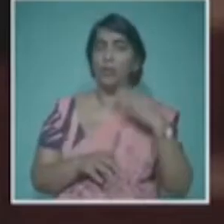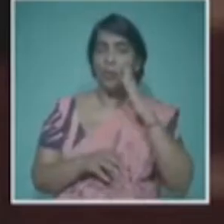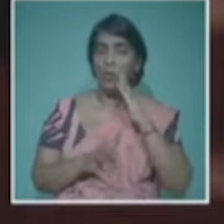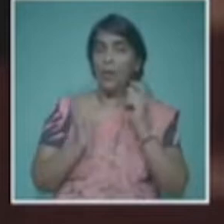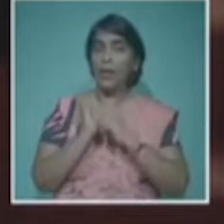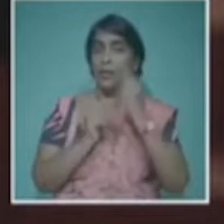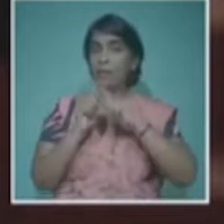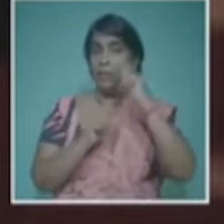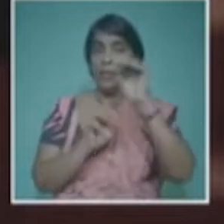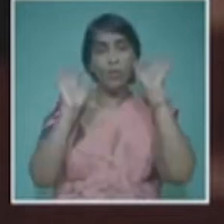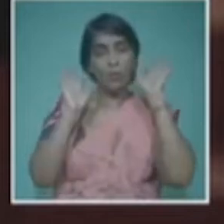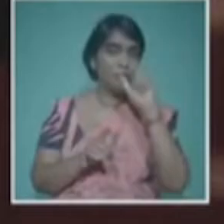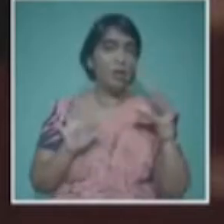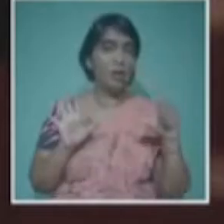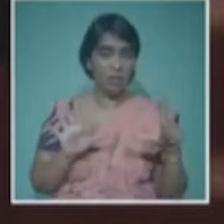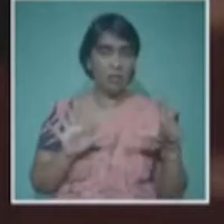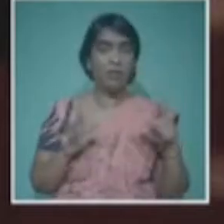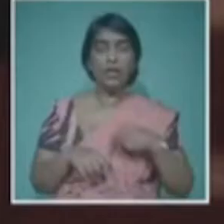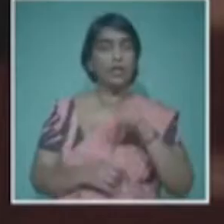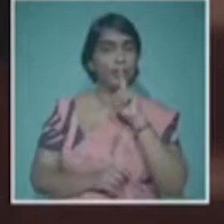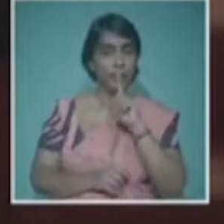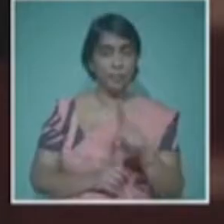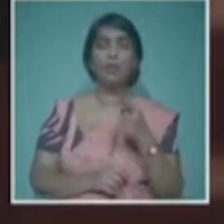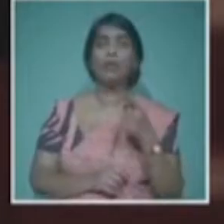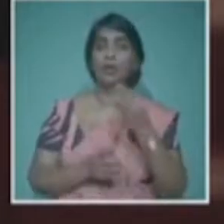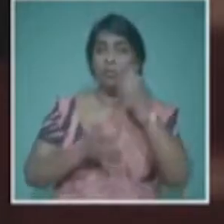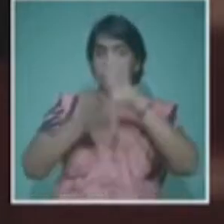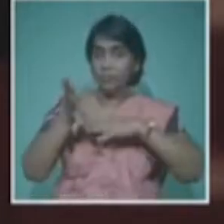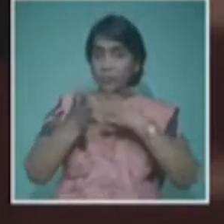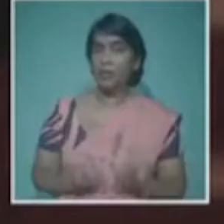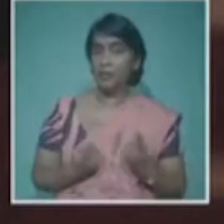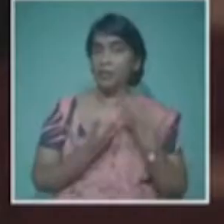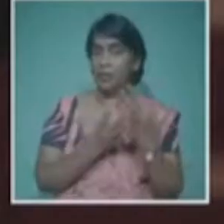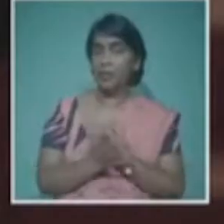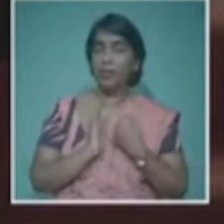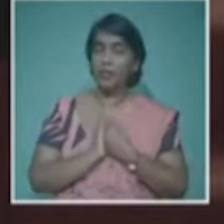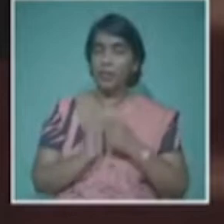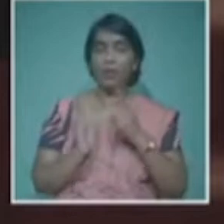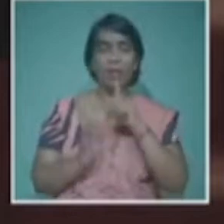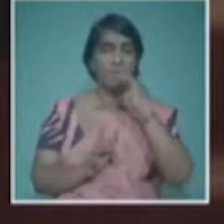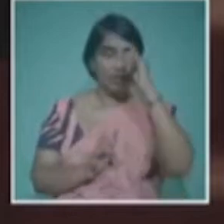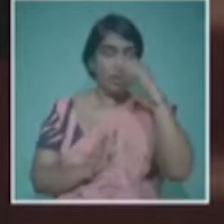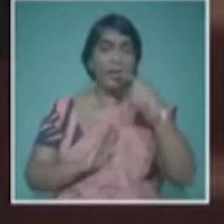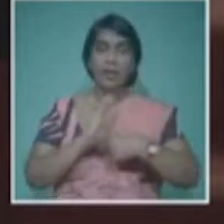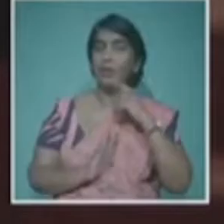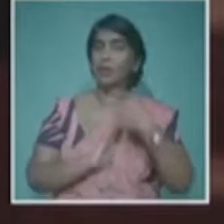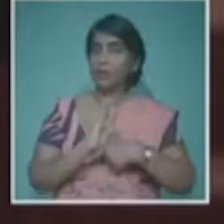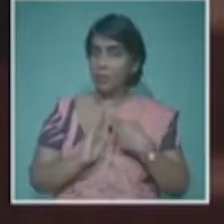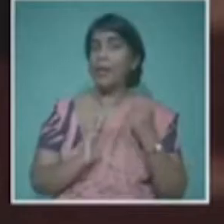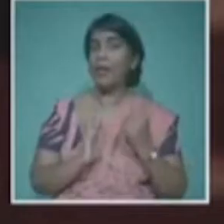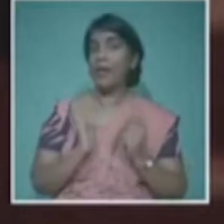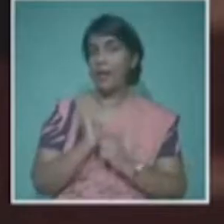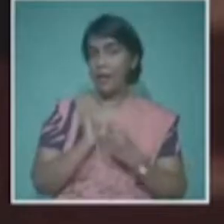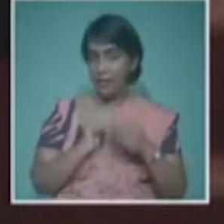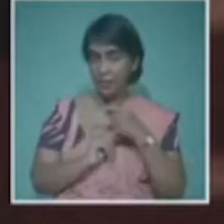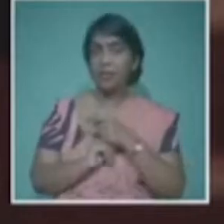ණය නොගෙවන බව ප්‍රකාශ කළා මාස 7ක්. දැන් මම කිව්වා අපි අයවැය හිගේ පියවගන්නේ ගරු කතානායකතුමනේ දේශීය හා විදේශීය ණයවලින්.